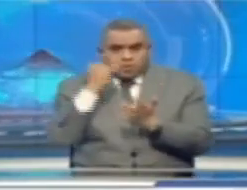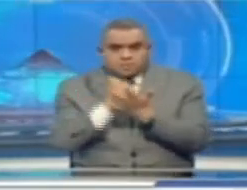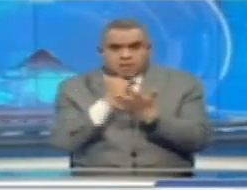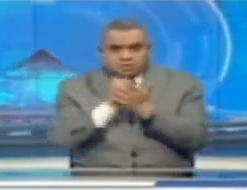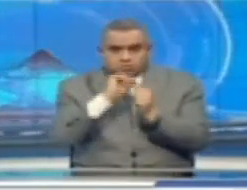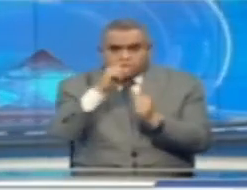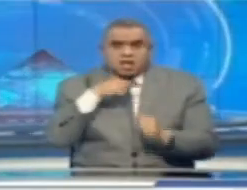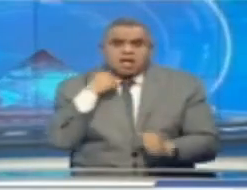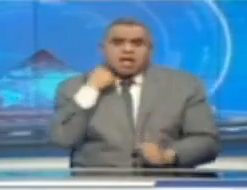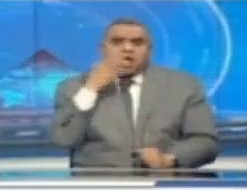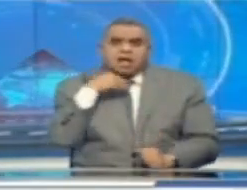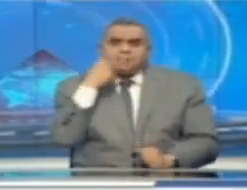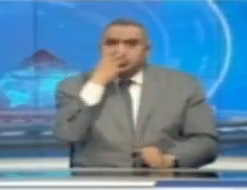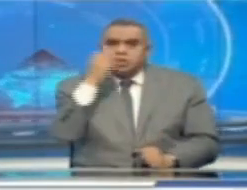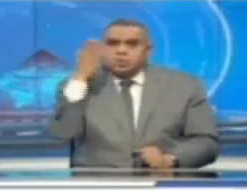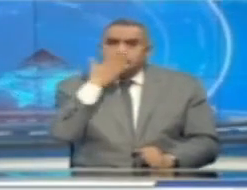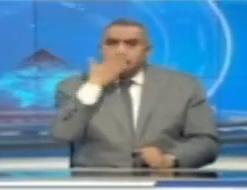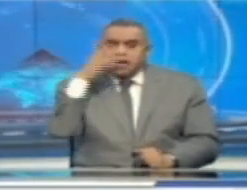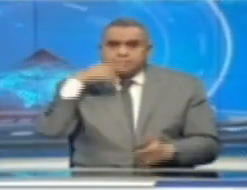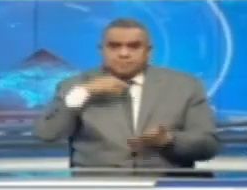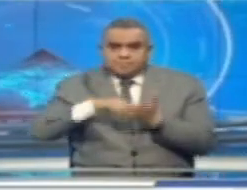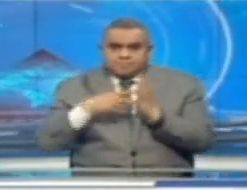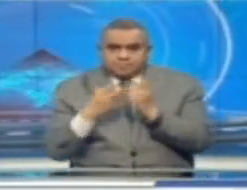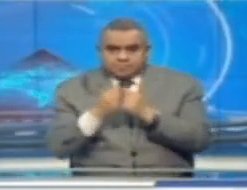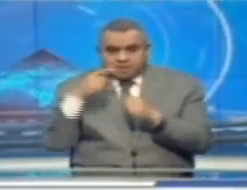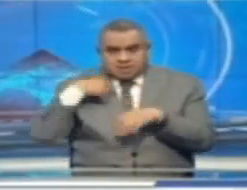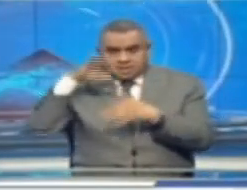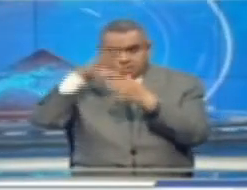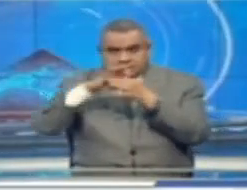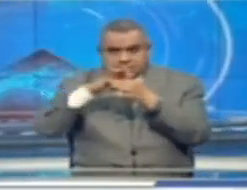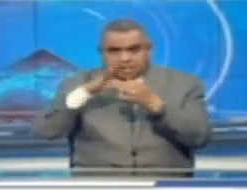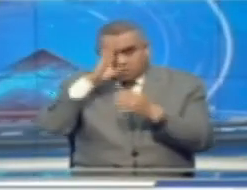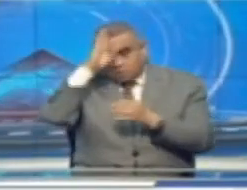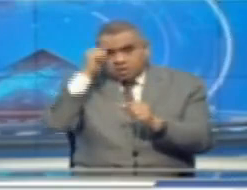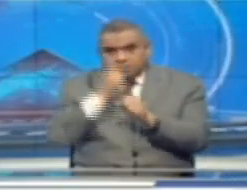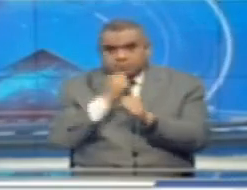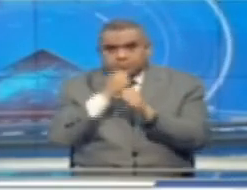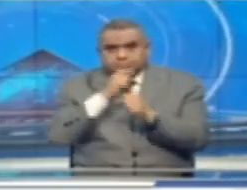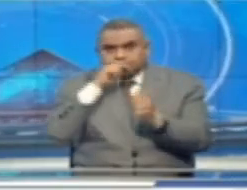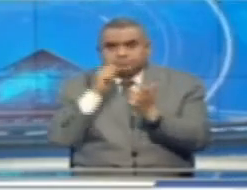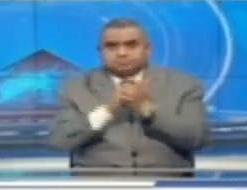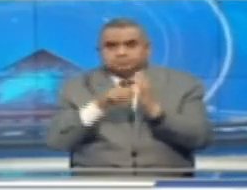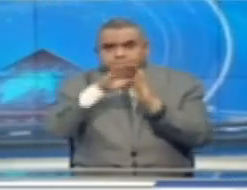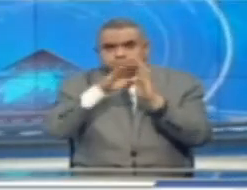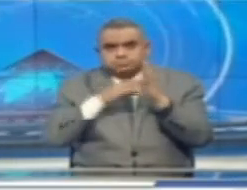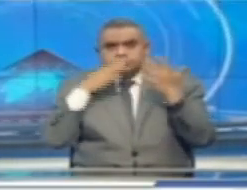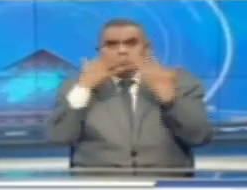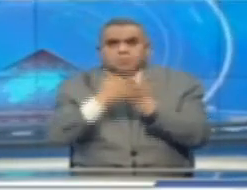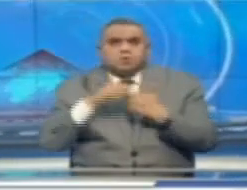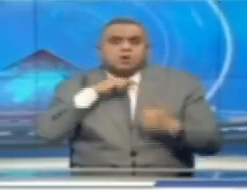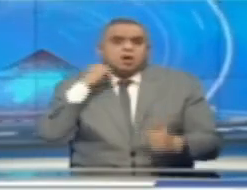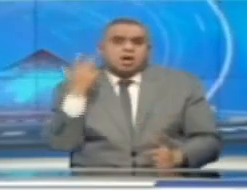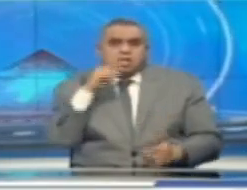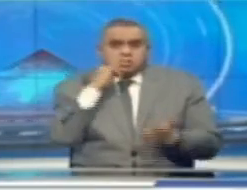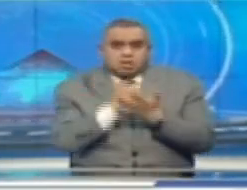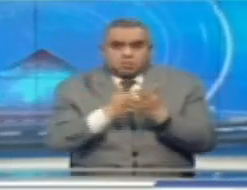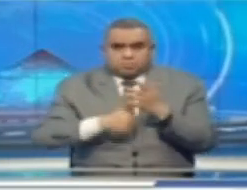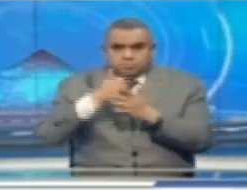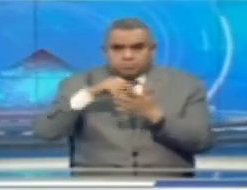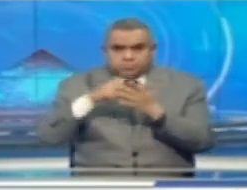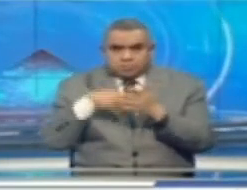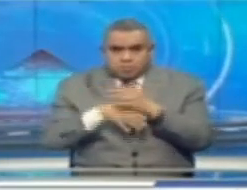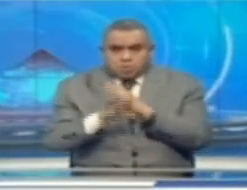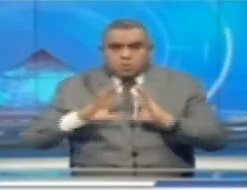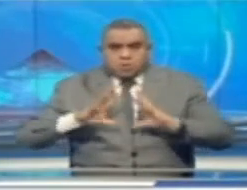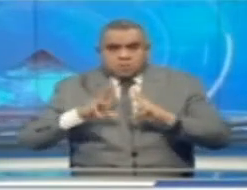خلال اللقاء أن تفعيل آليات التعاون مع العراق يعمل على تنفيذ عدد من المشروعات هناك، خاصة في مجال